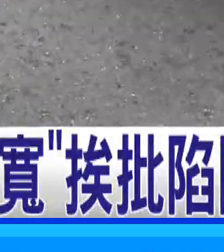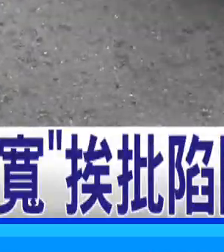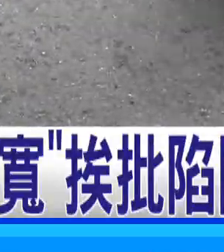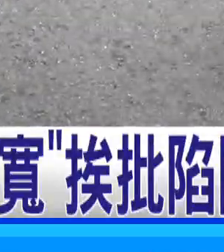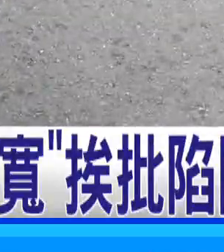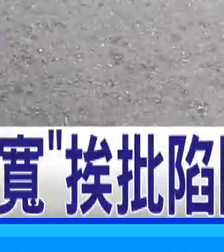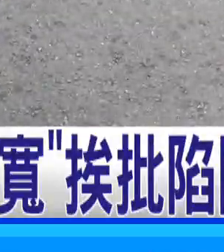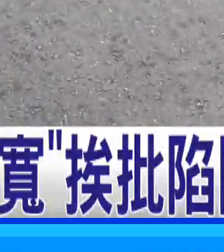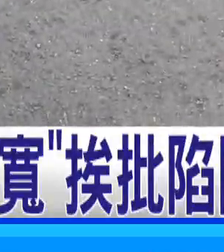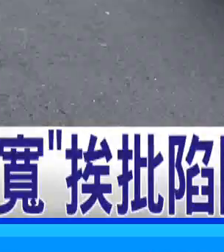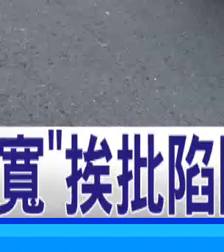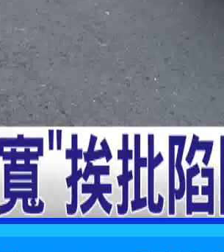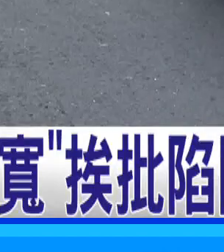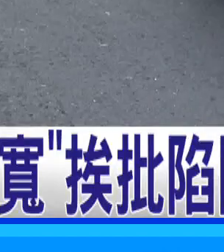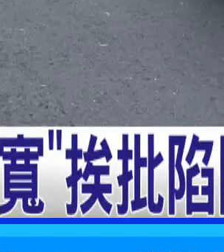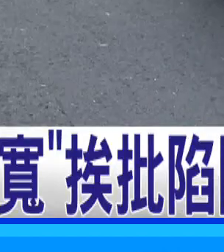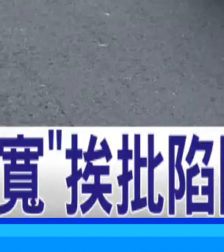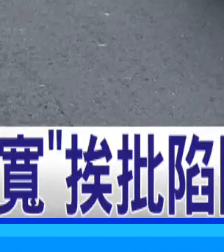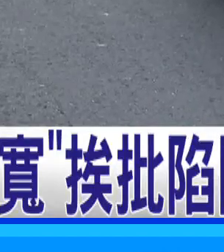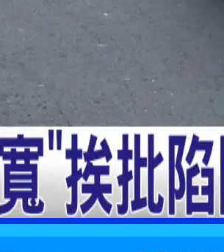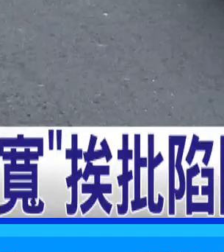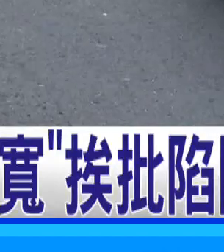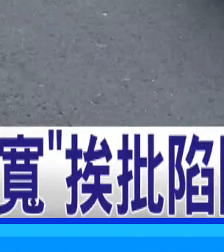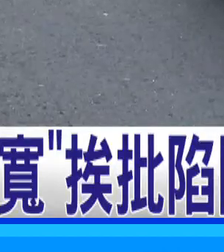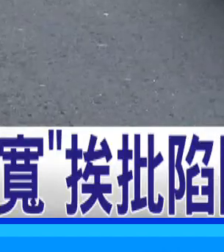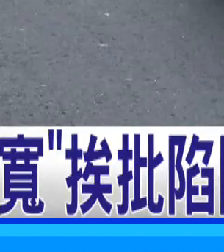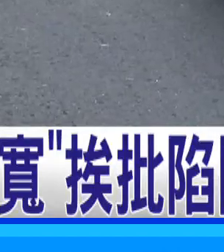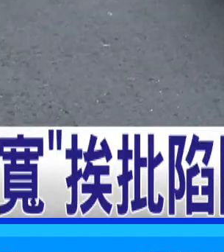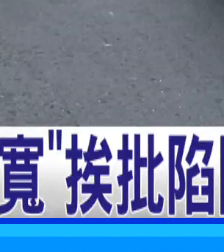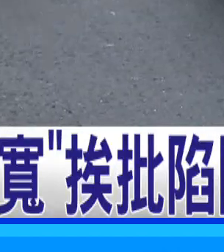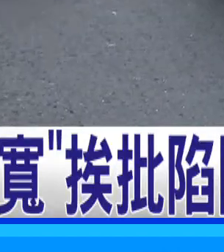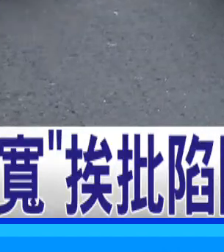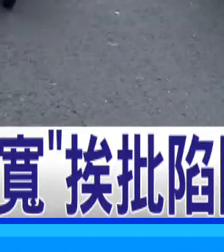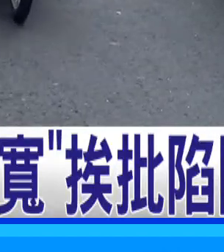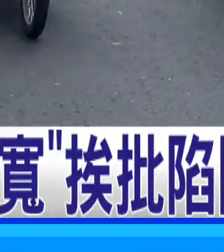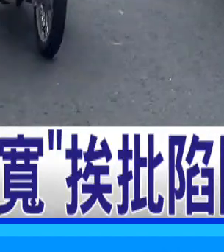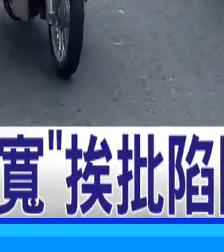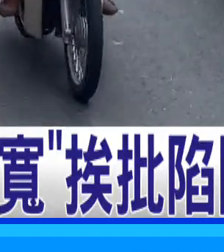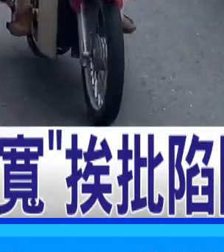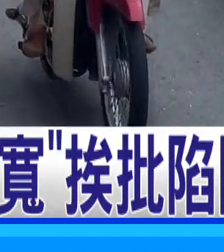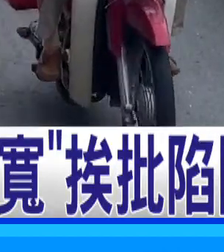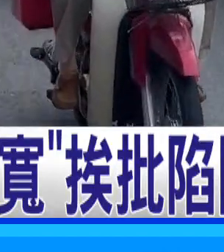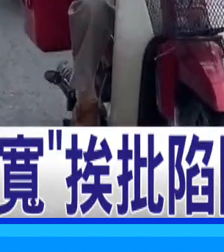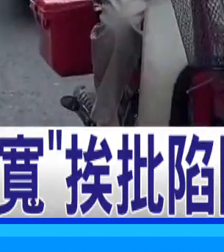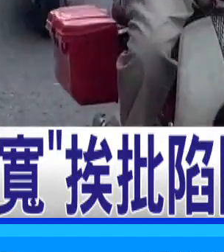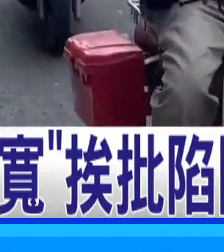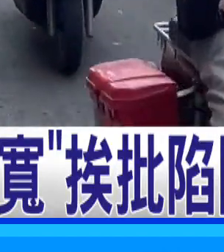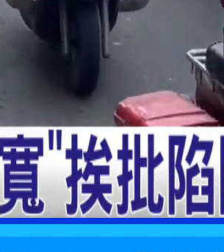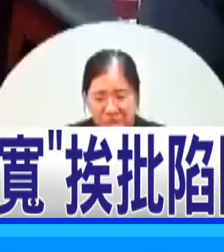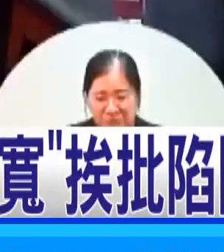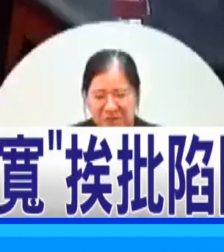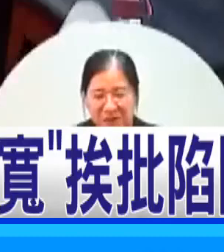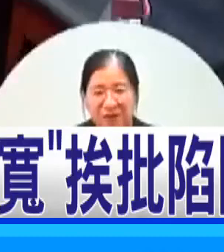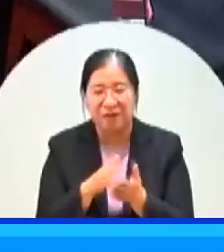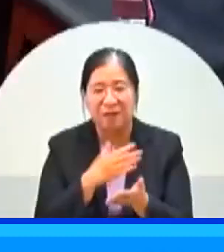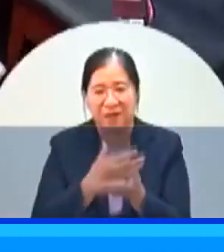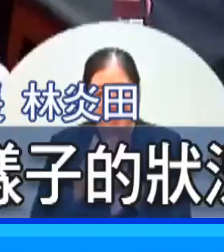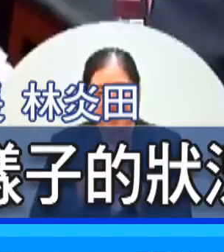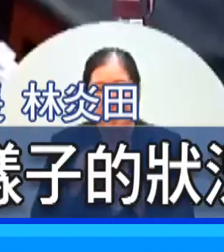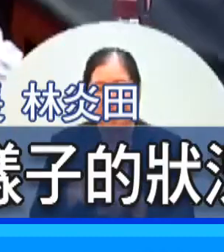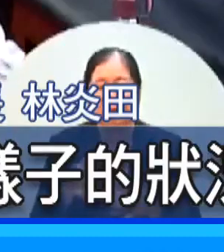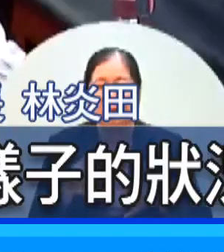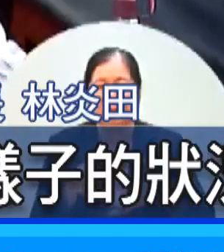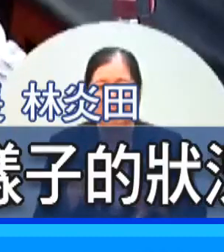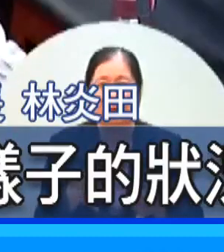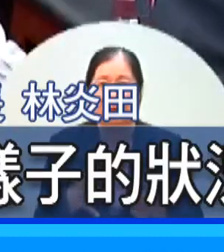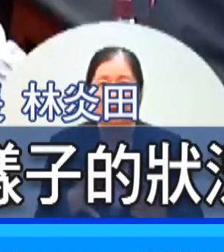或者是汽车、货车开在机车道上，那大多数的机车就会骑在路肩上，通通都违规。 道路只有这